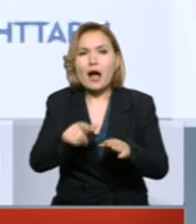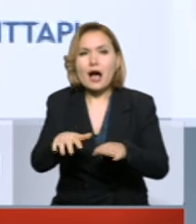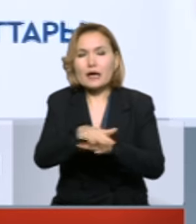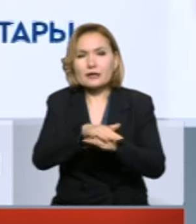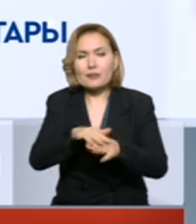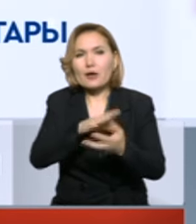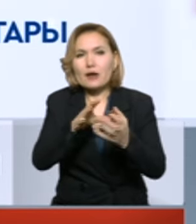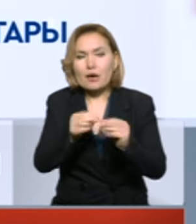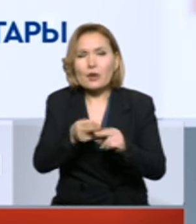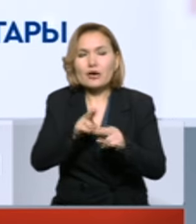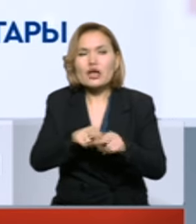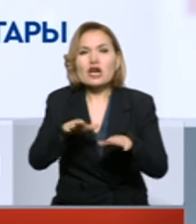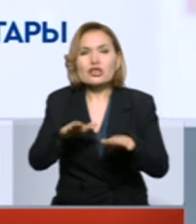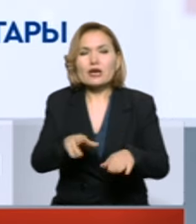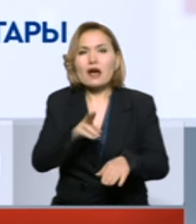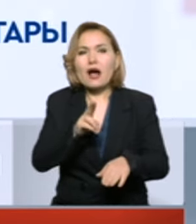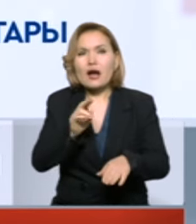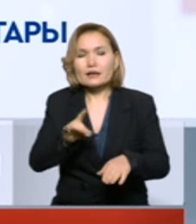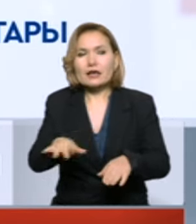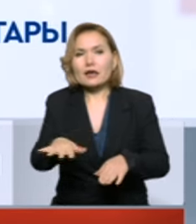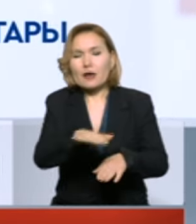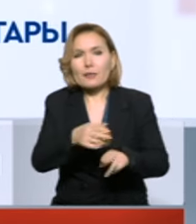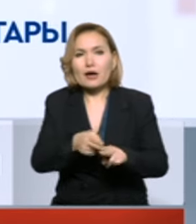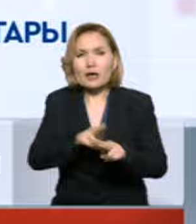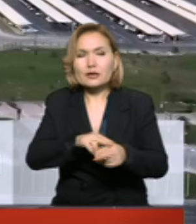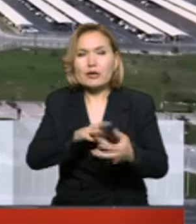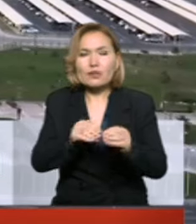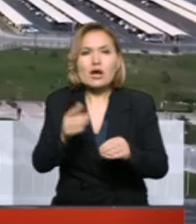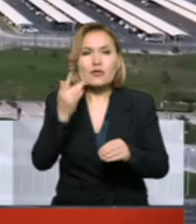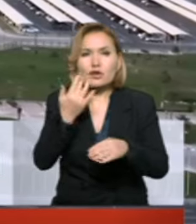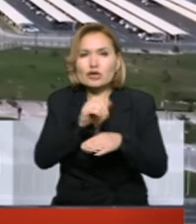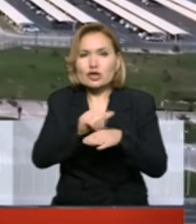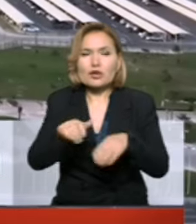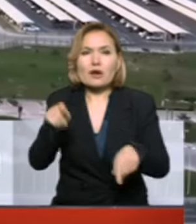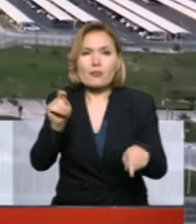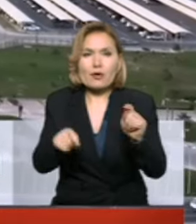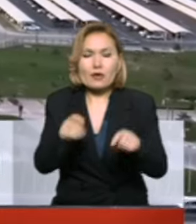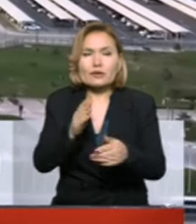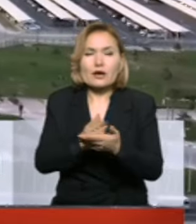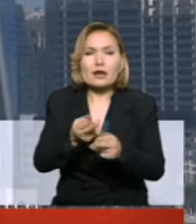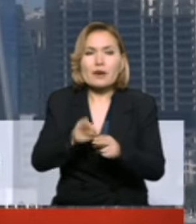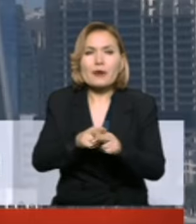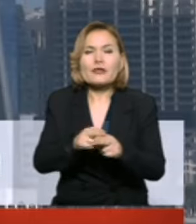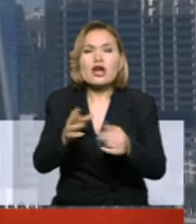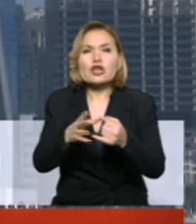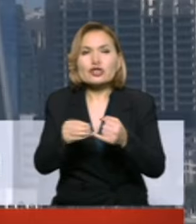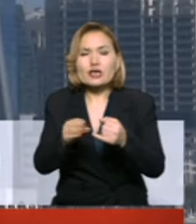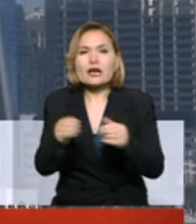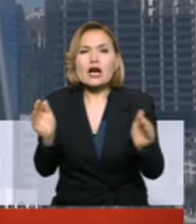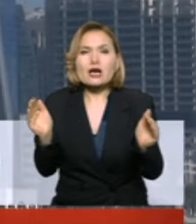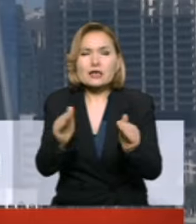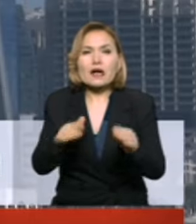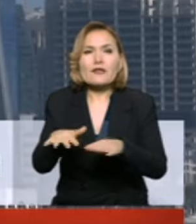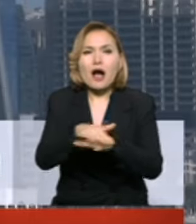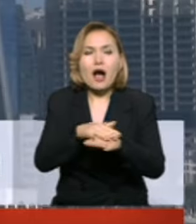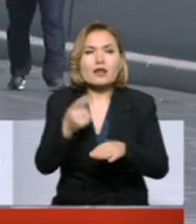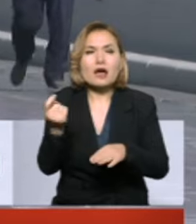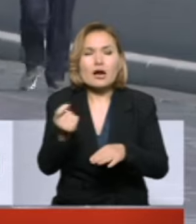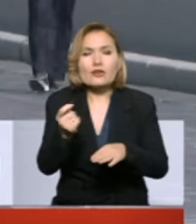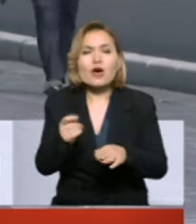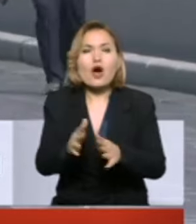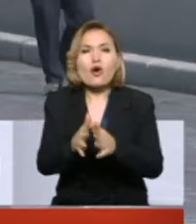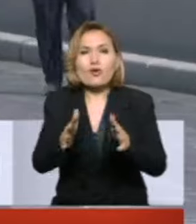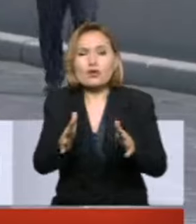мыңы жергілікті қатарлықтар, қалғаны еңбек эмигранттары. Жері кішкентай, халқы аз болғанмен ықпалы зор, өте бай